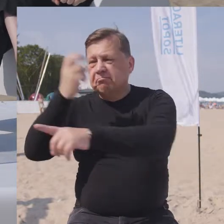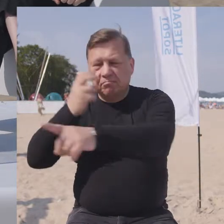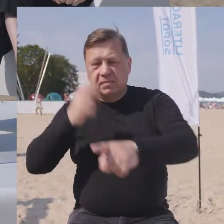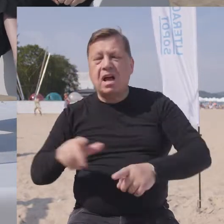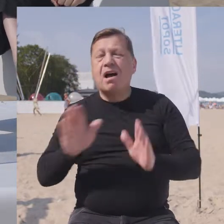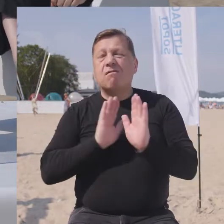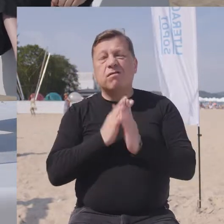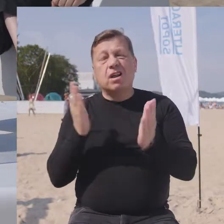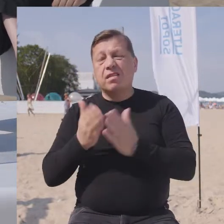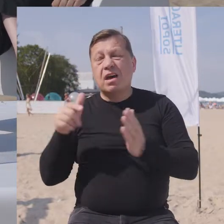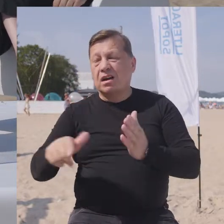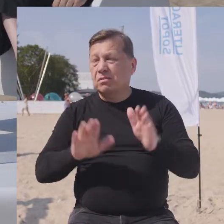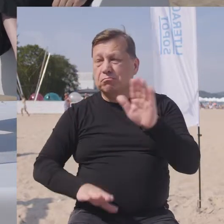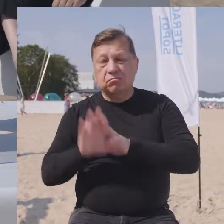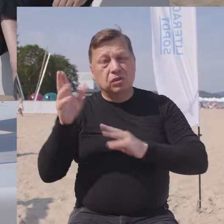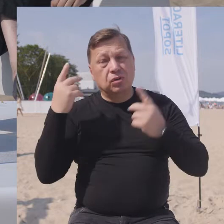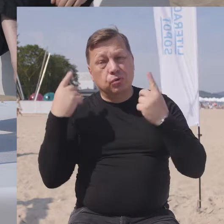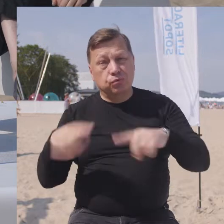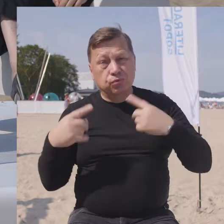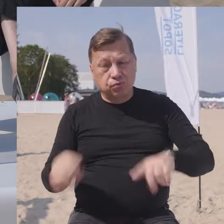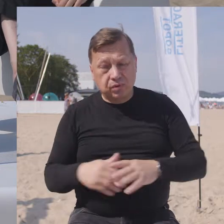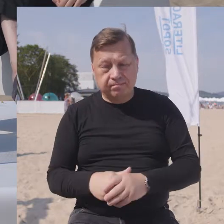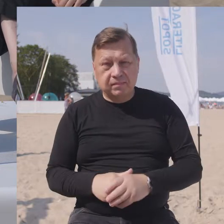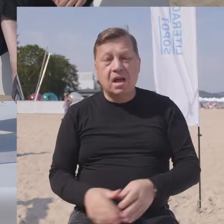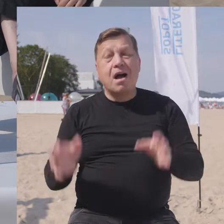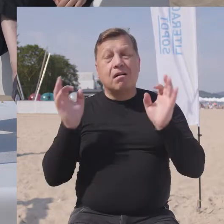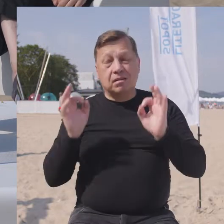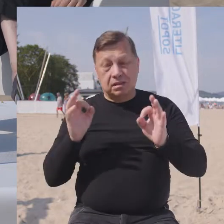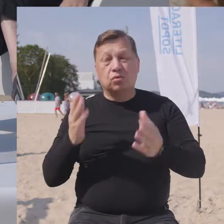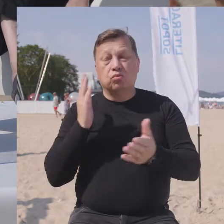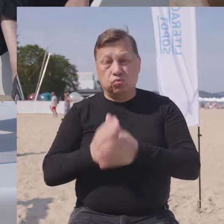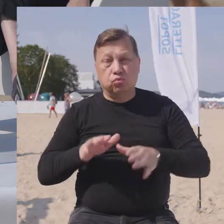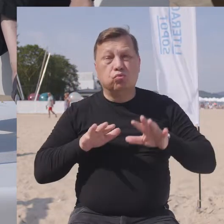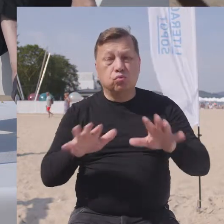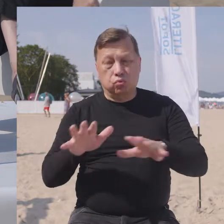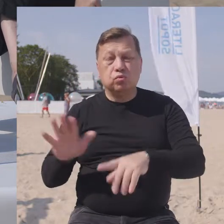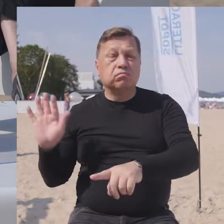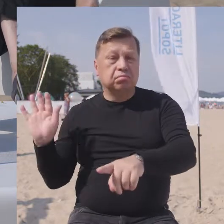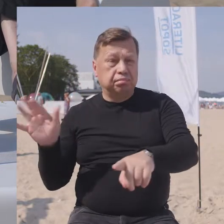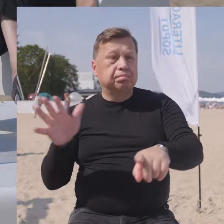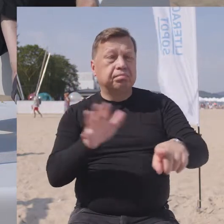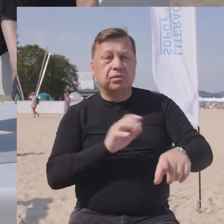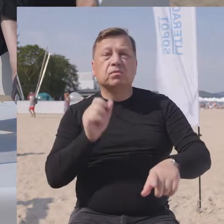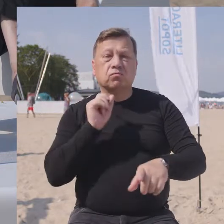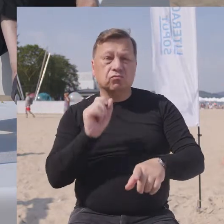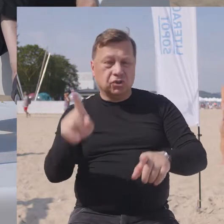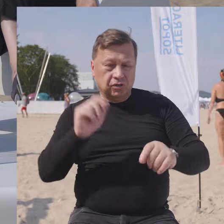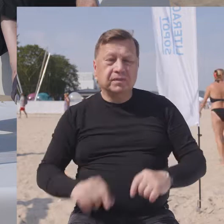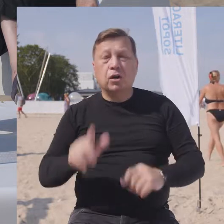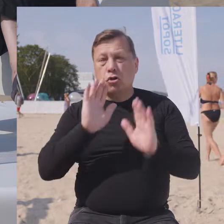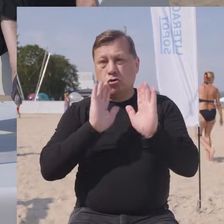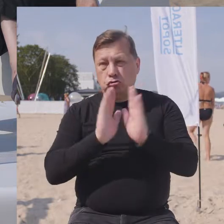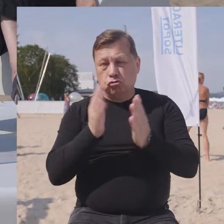literaturze nie były reprezentowane, ta skala jest dość duża. I pokazują to również, co ciekawe,